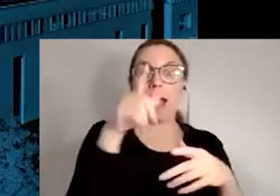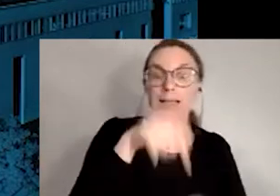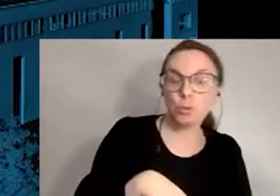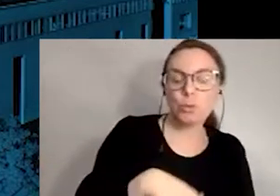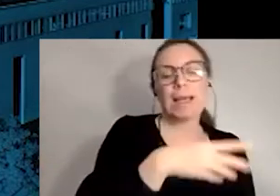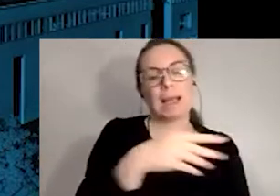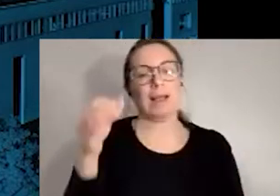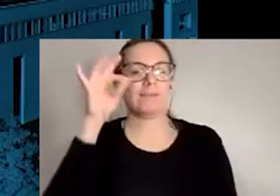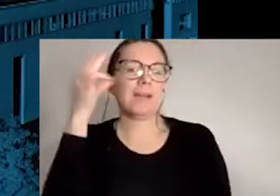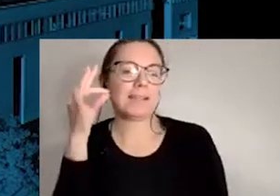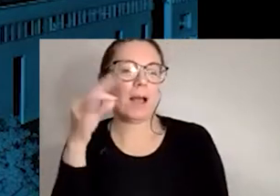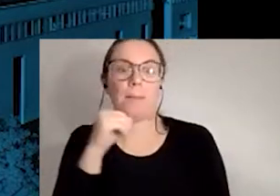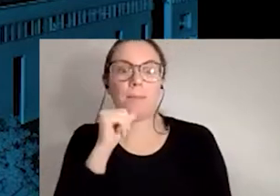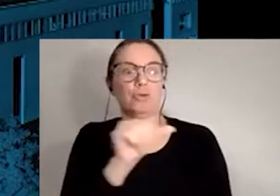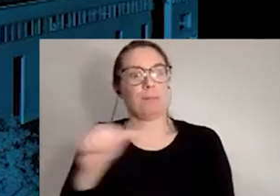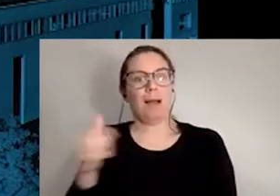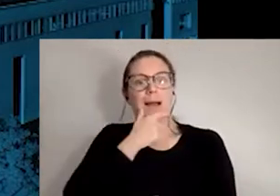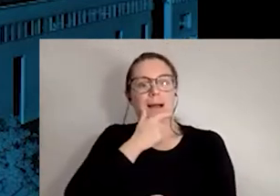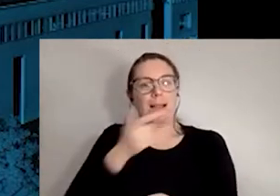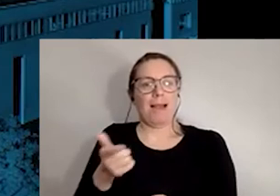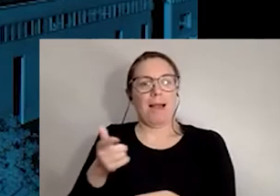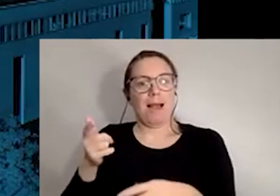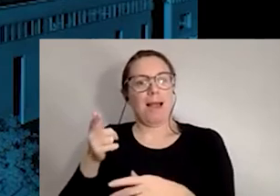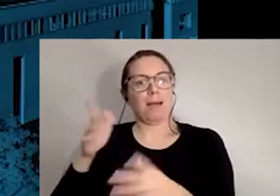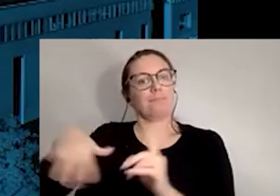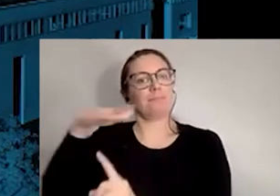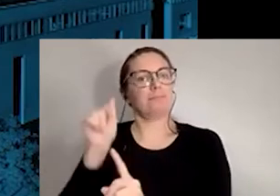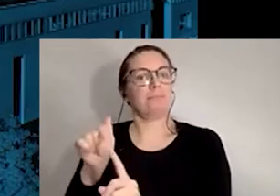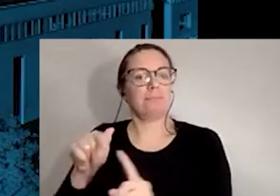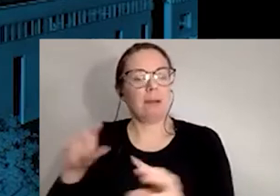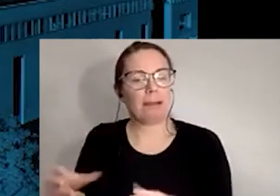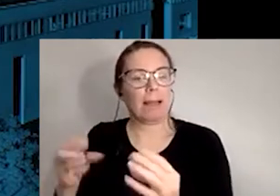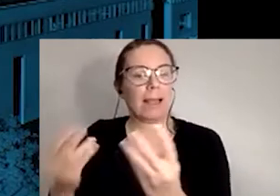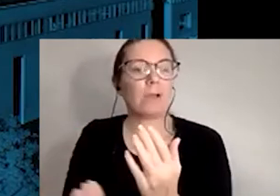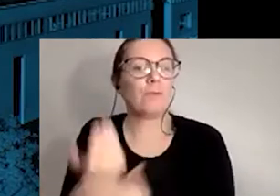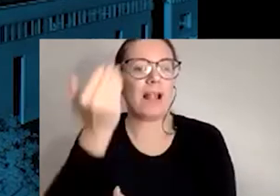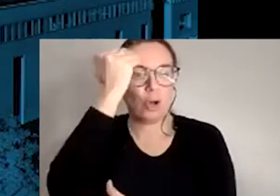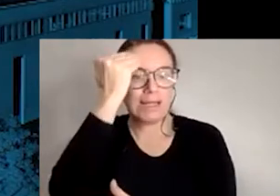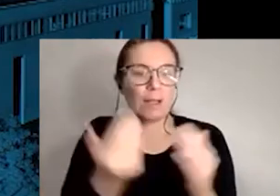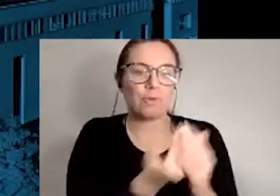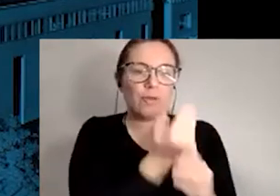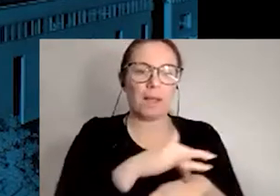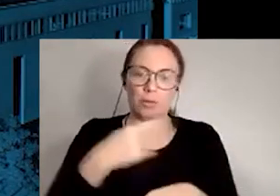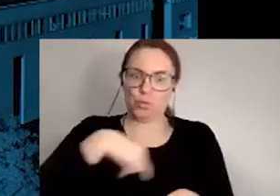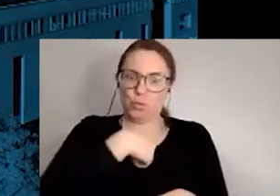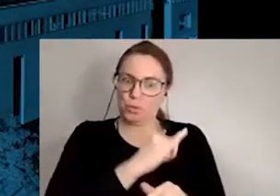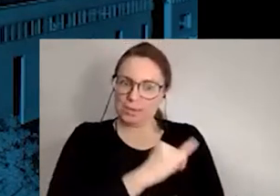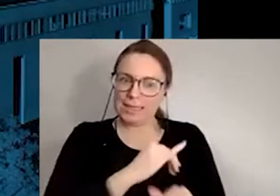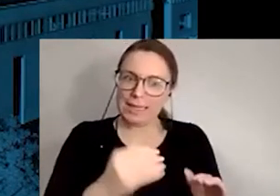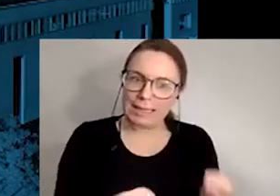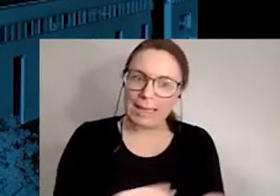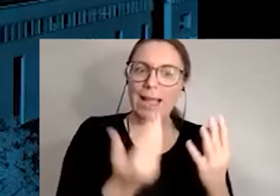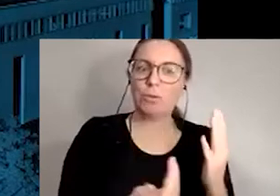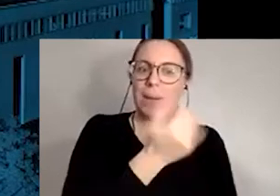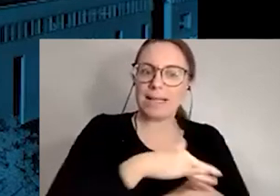le monde anglo-saxon qui produit des connaissances et de nouvelles pratiques. Nous aussi, nous produisons des connaissances et des nouvelles pratiques